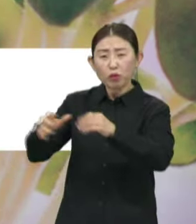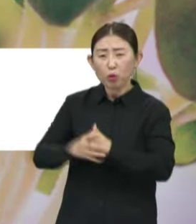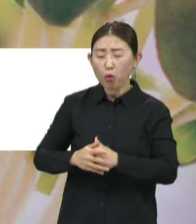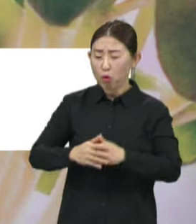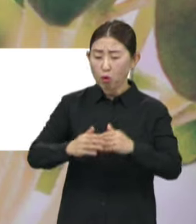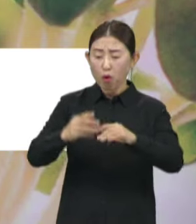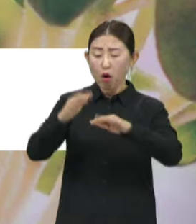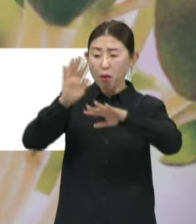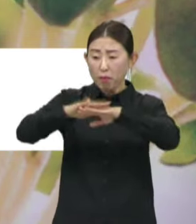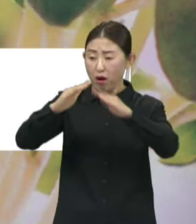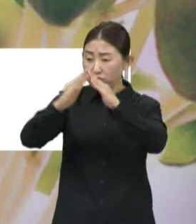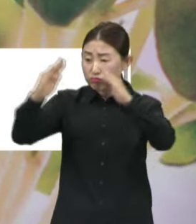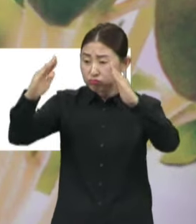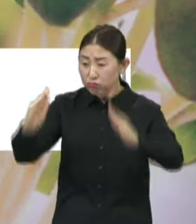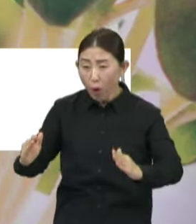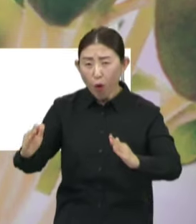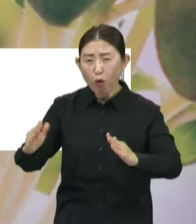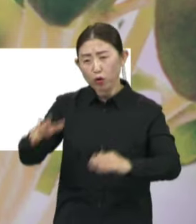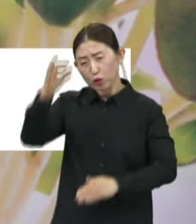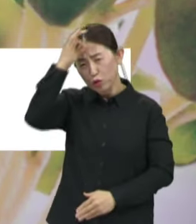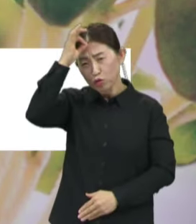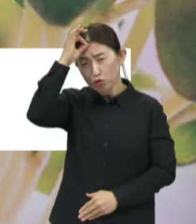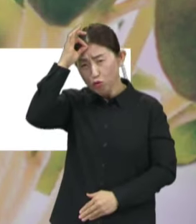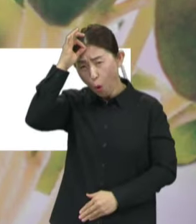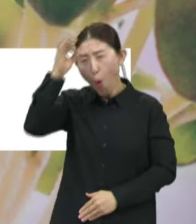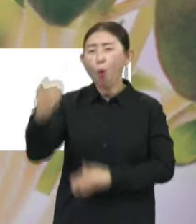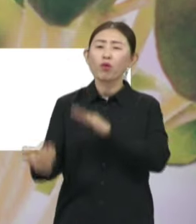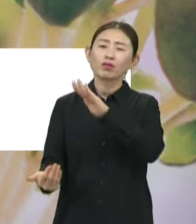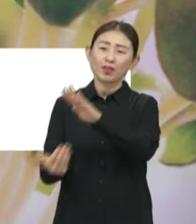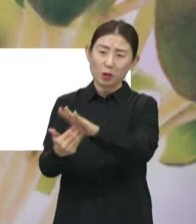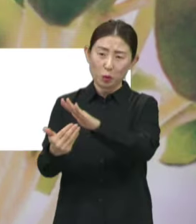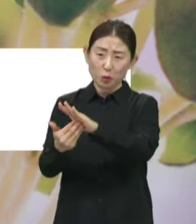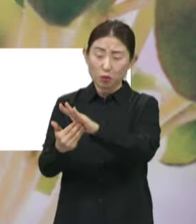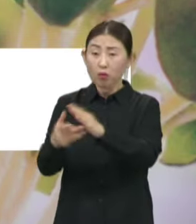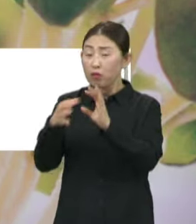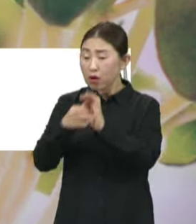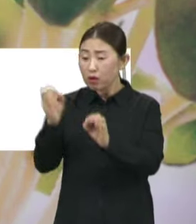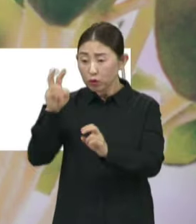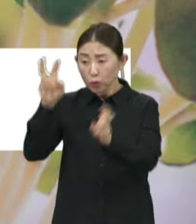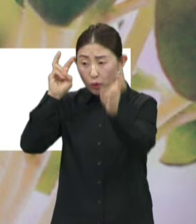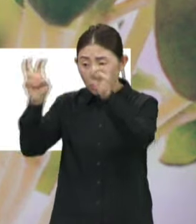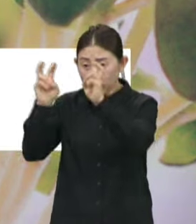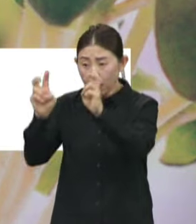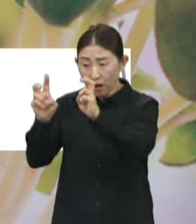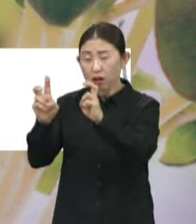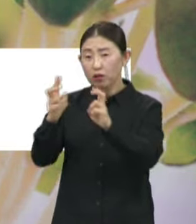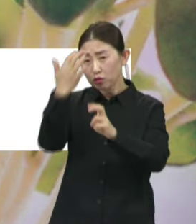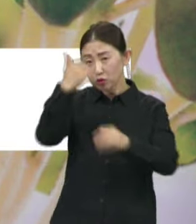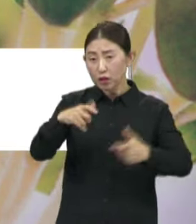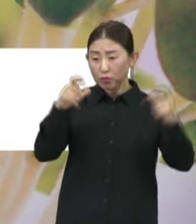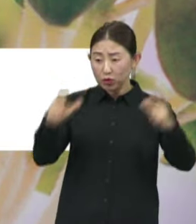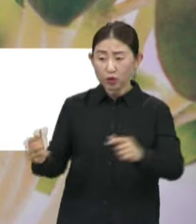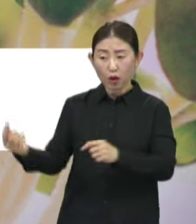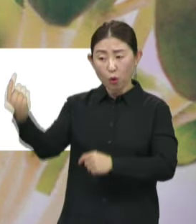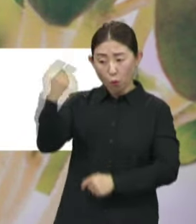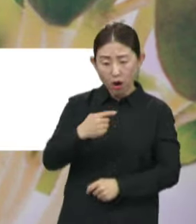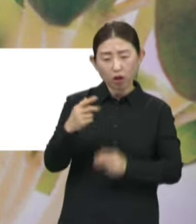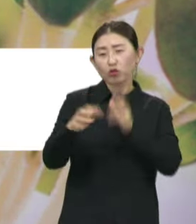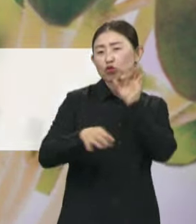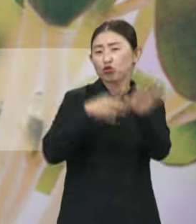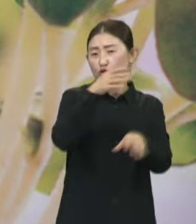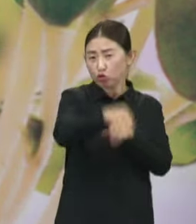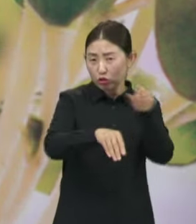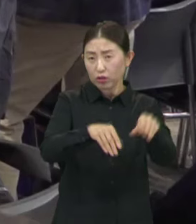네덜란드의 그런 제1류 그 스마트팜 기업들이 우리 충남에 와서 투자할 그런 계획을 갖고